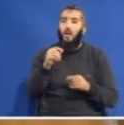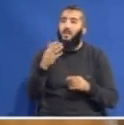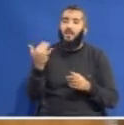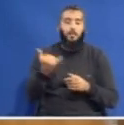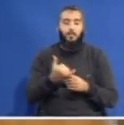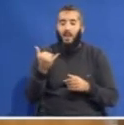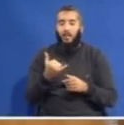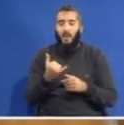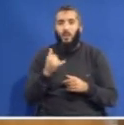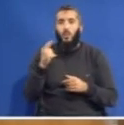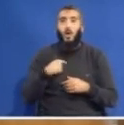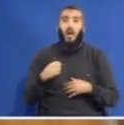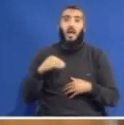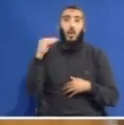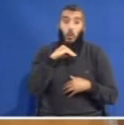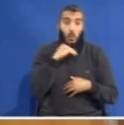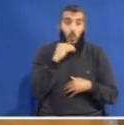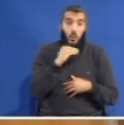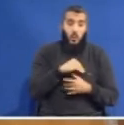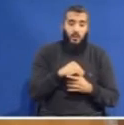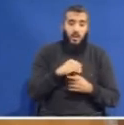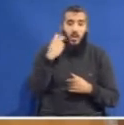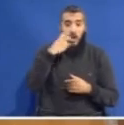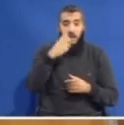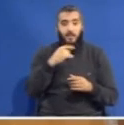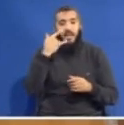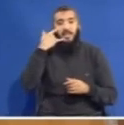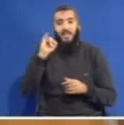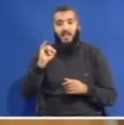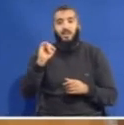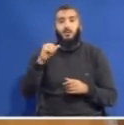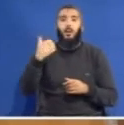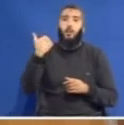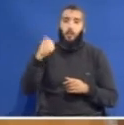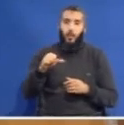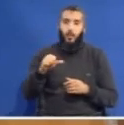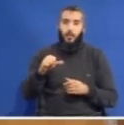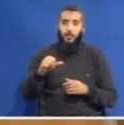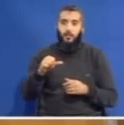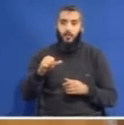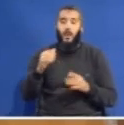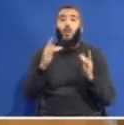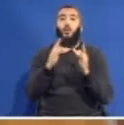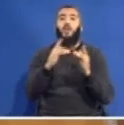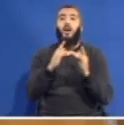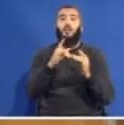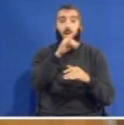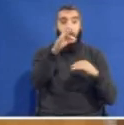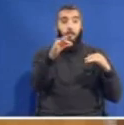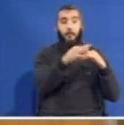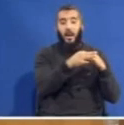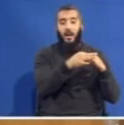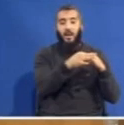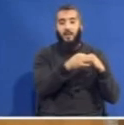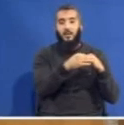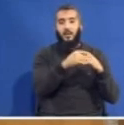تقلقيش، تقلقيش إذا فيه إمكانية الاتصال بالزوج